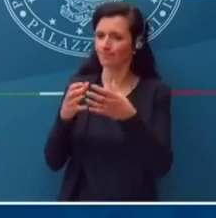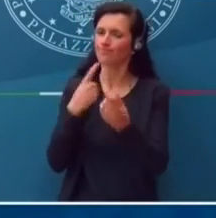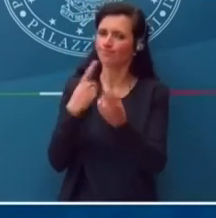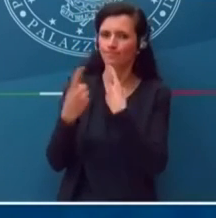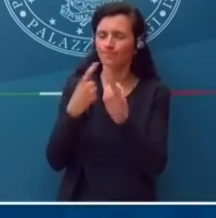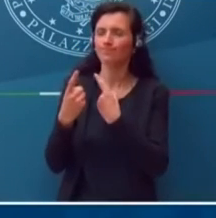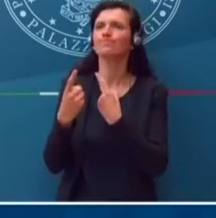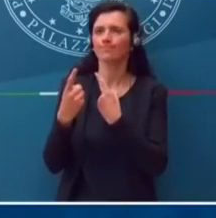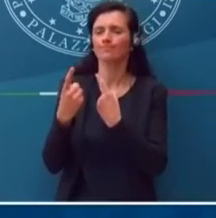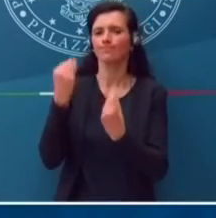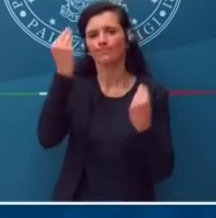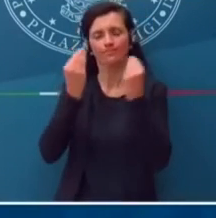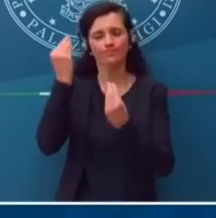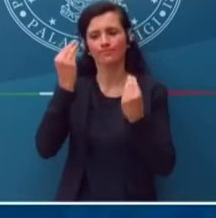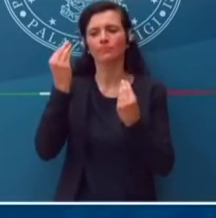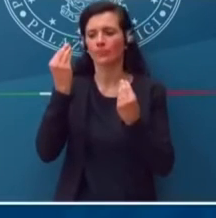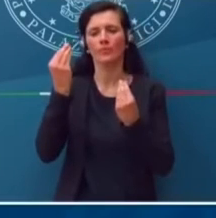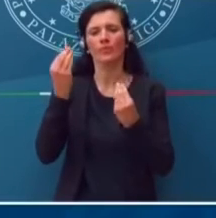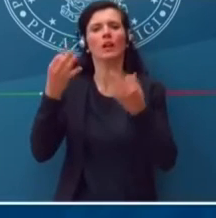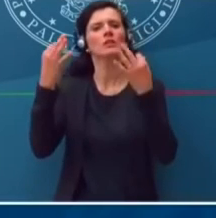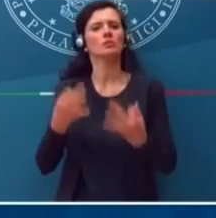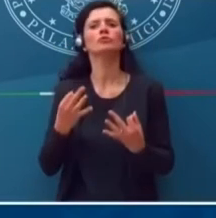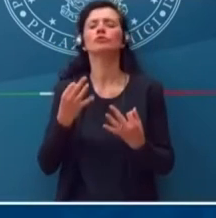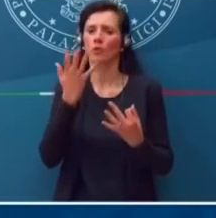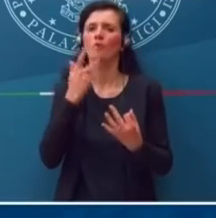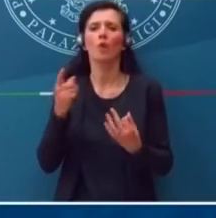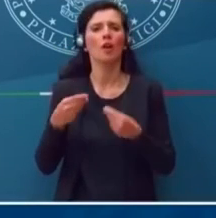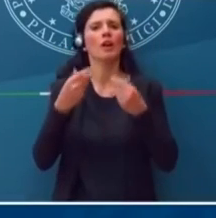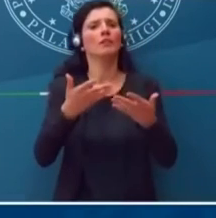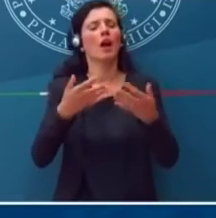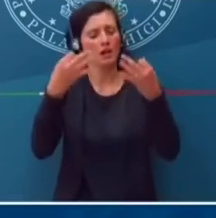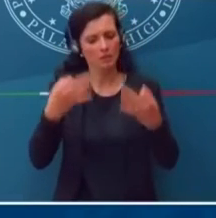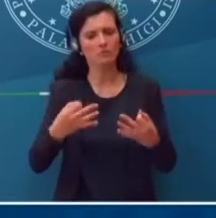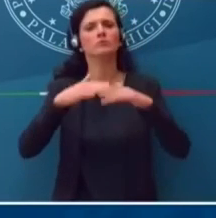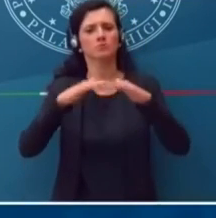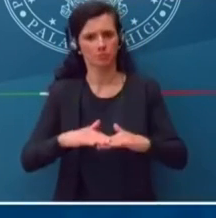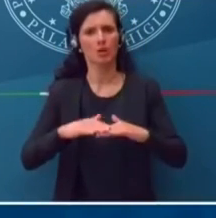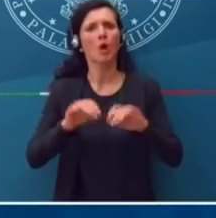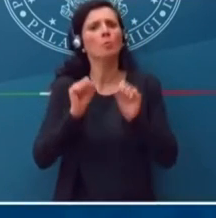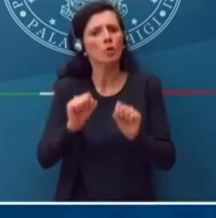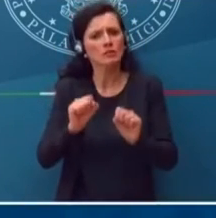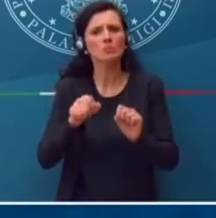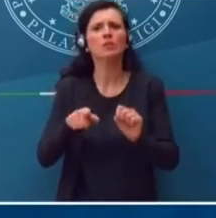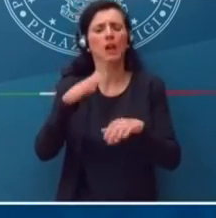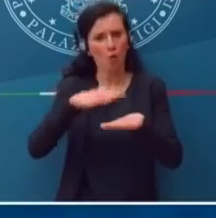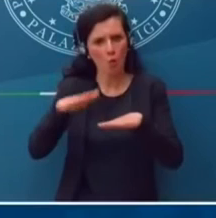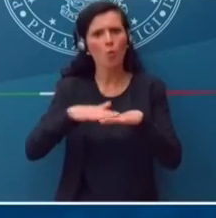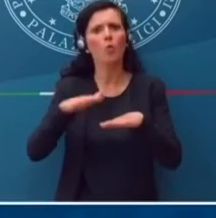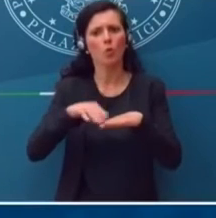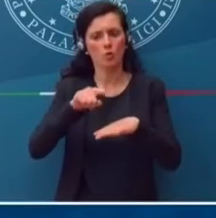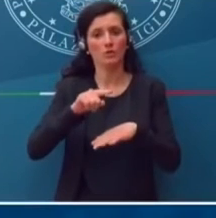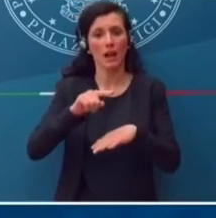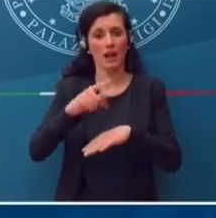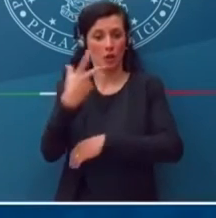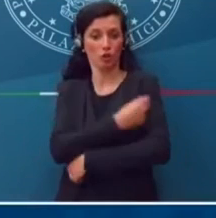circondato, ha deciso di garantire la possibilità di poter usare tranquillamente la